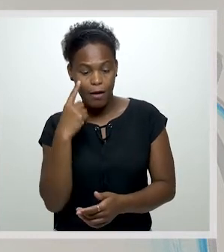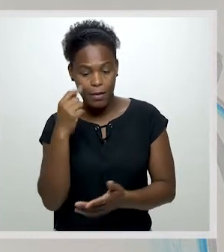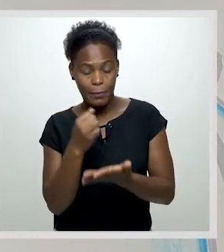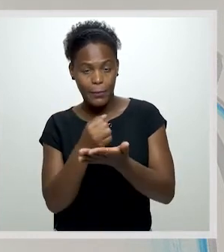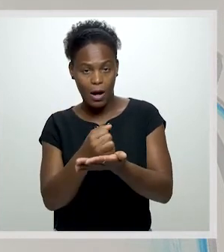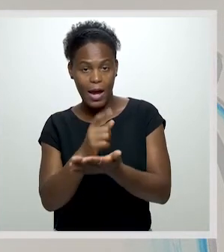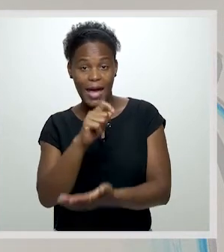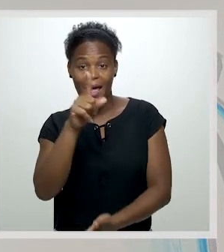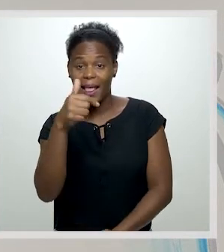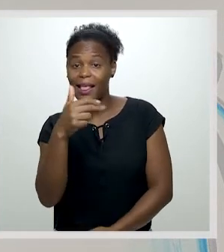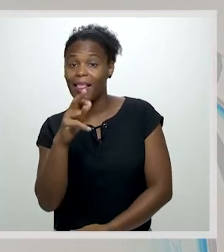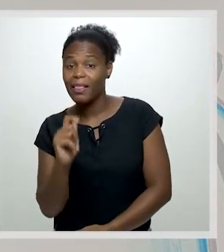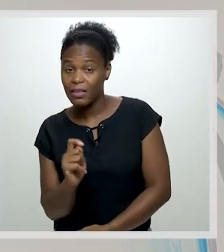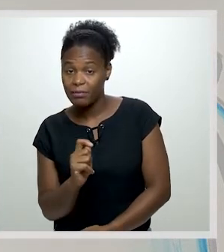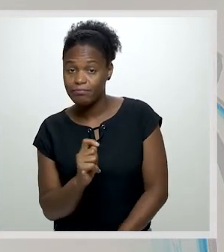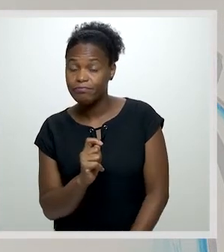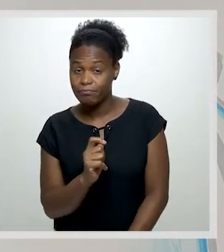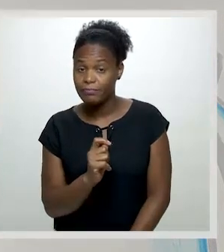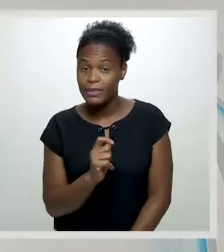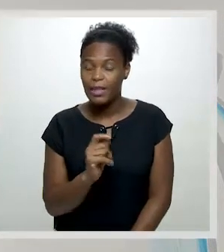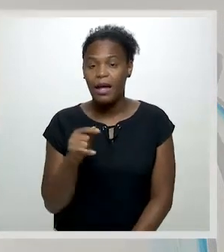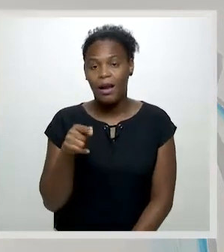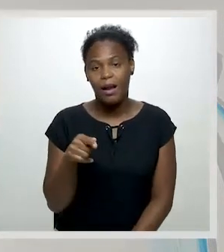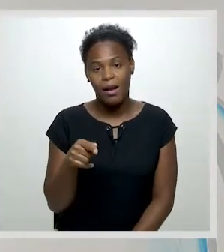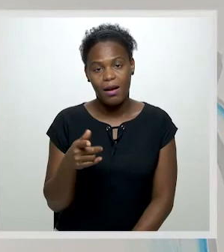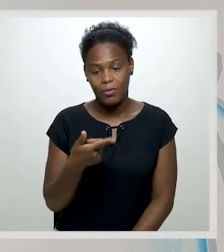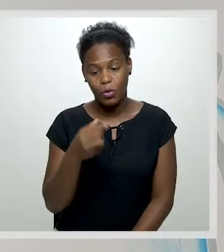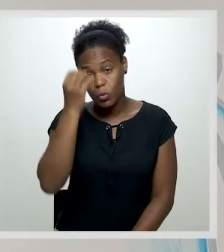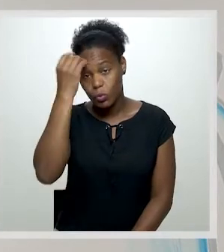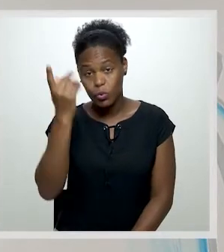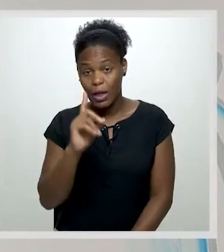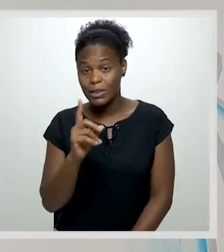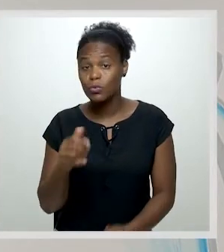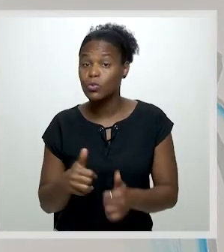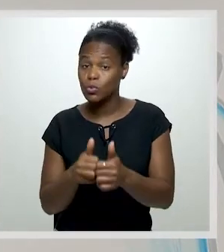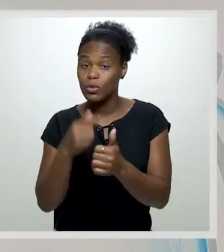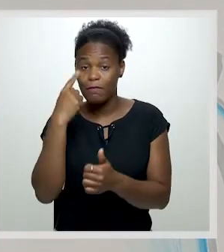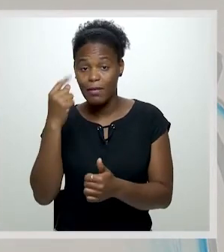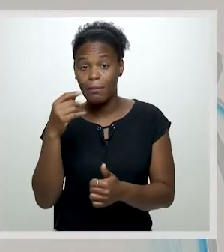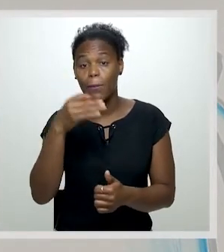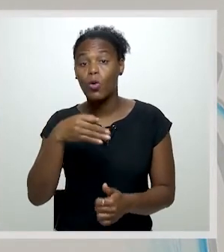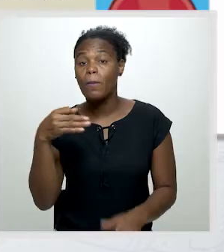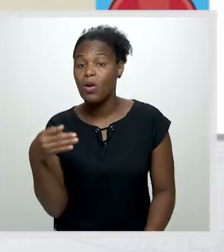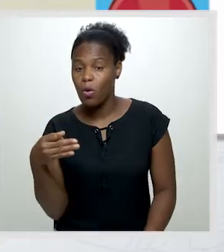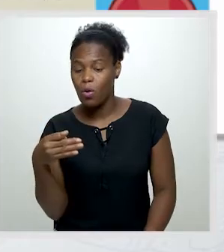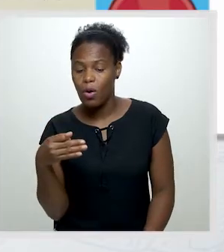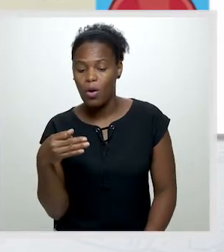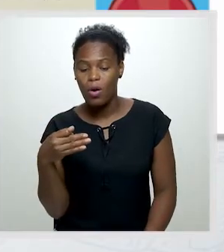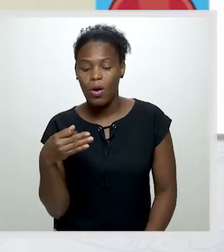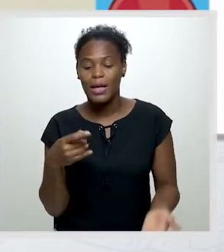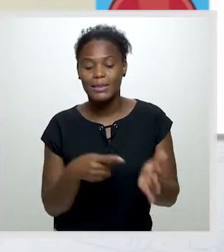leurs dérivés aussi. À cela, n'oublie pas d'ajouter les verbes pronominaux comme se